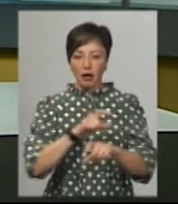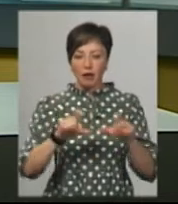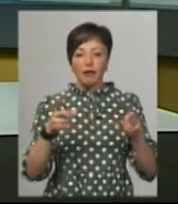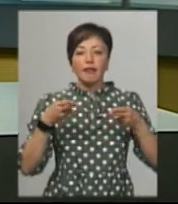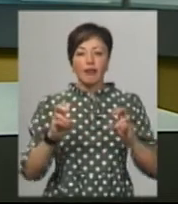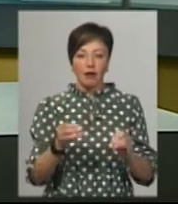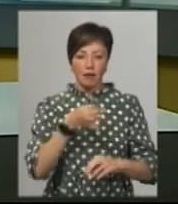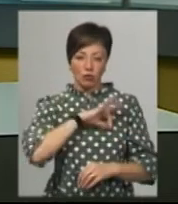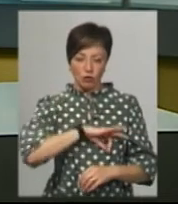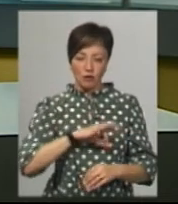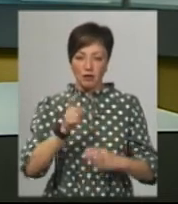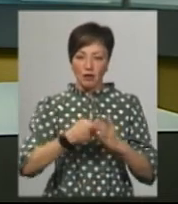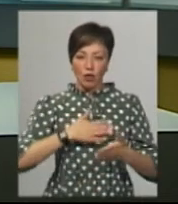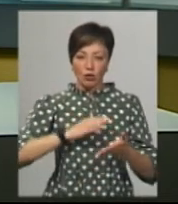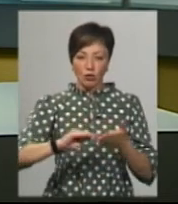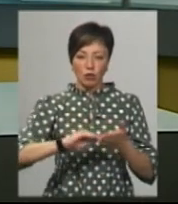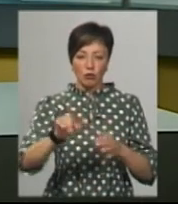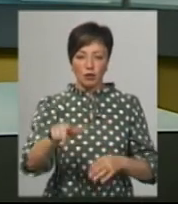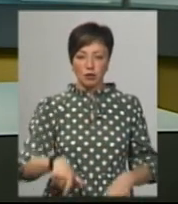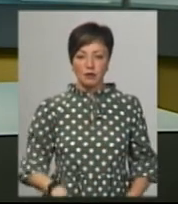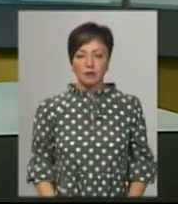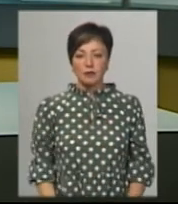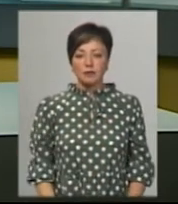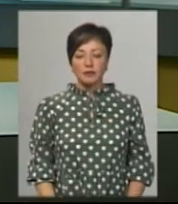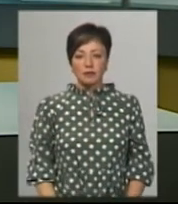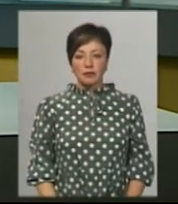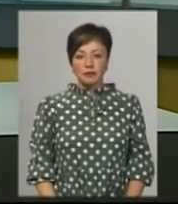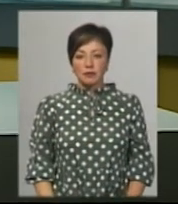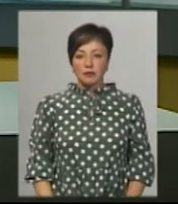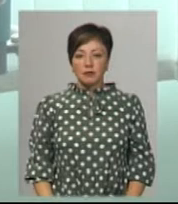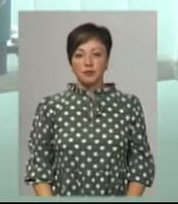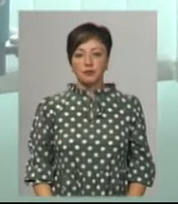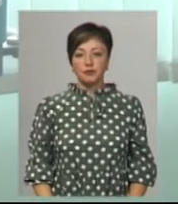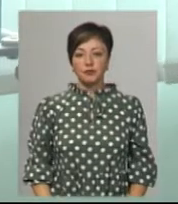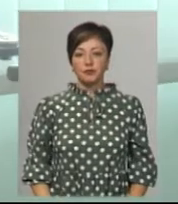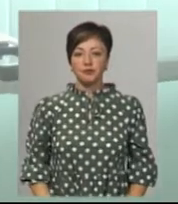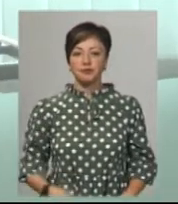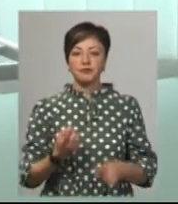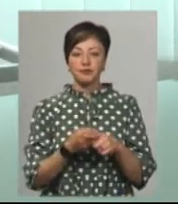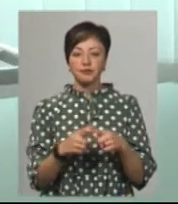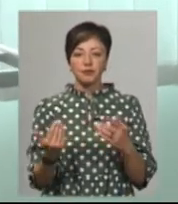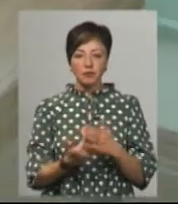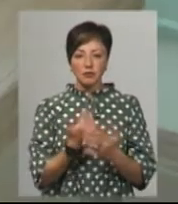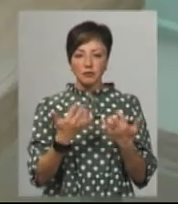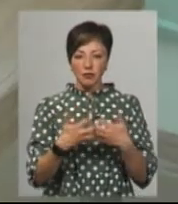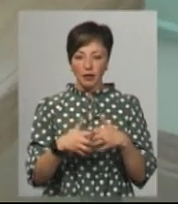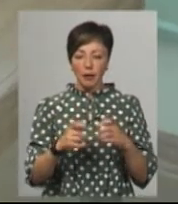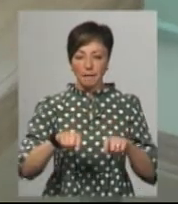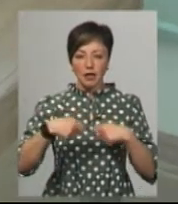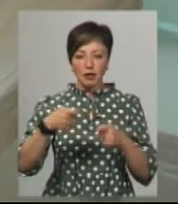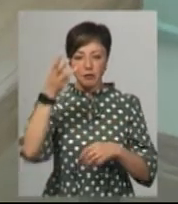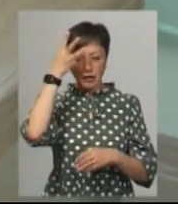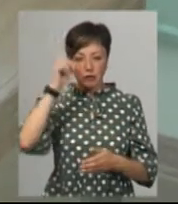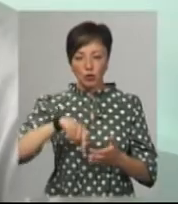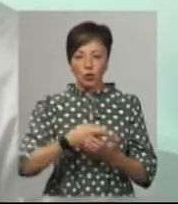використовують, дізнавалась знімальна група Суспільного. Подробиці далі. Це нове обладнання, яке сьогодні передали у